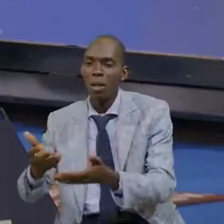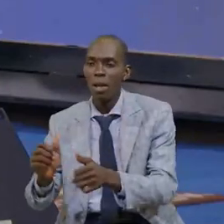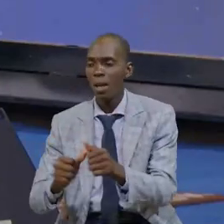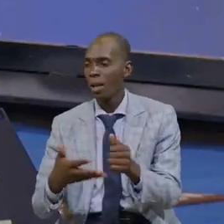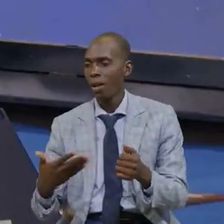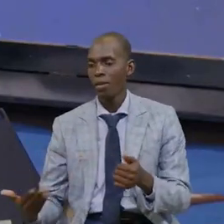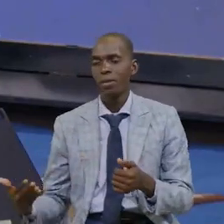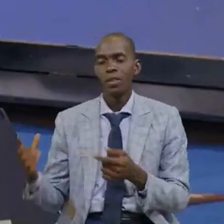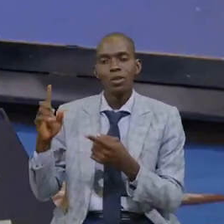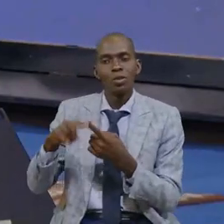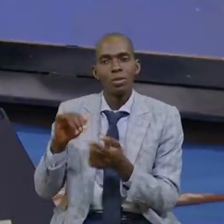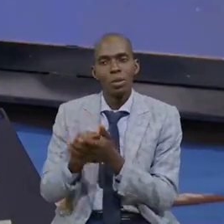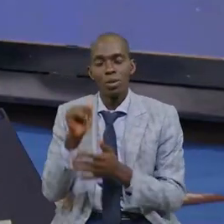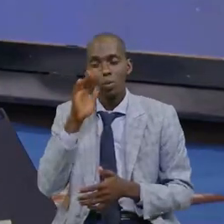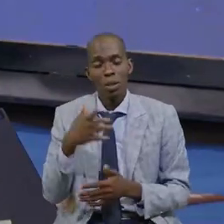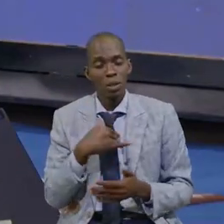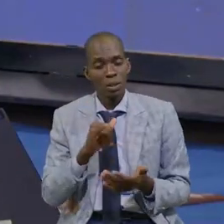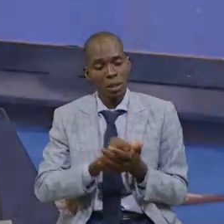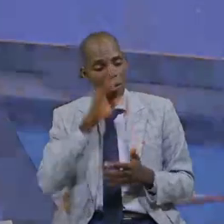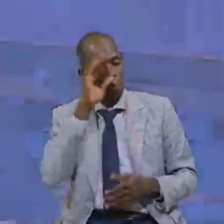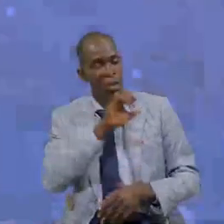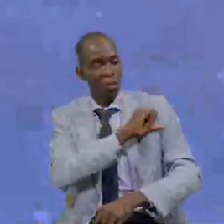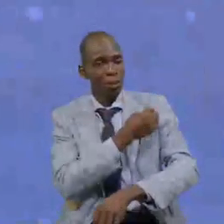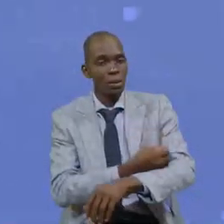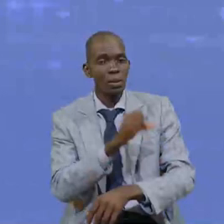Samson a vendu. C'est vendu.